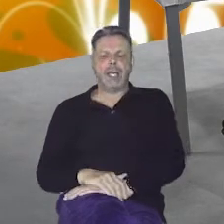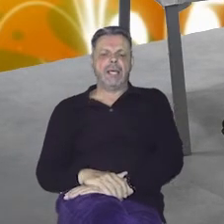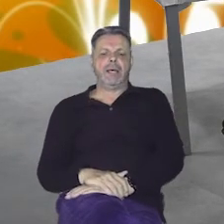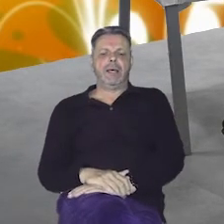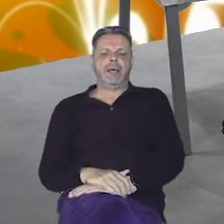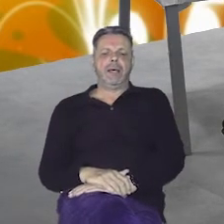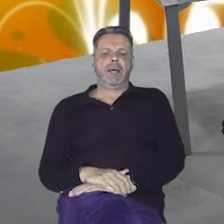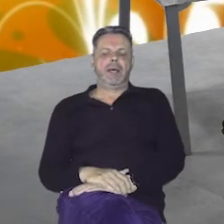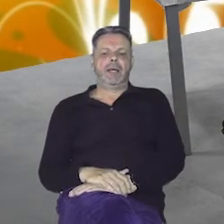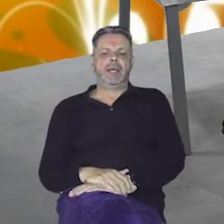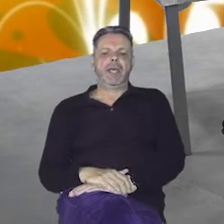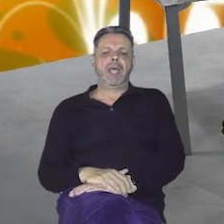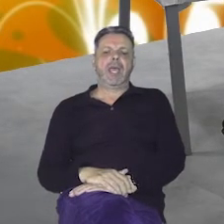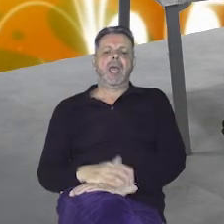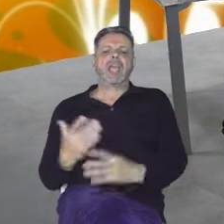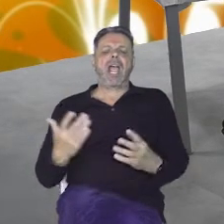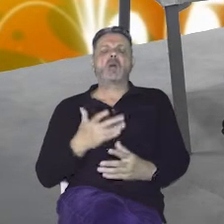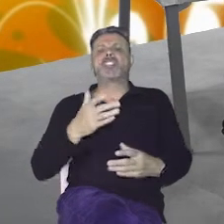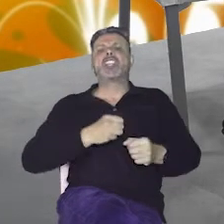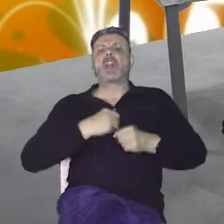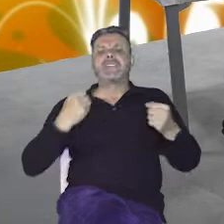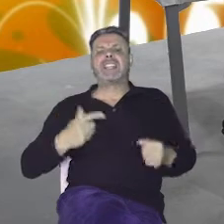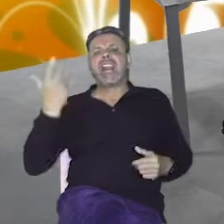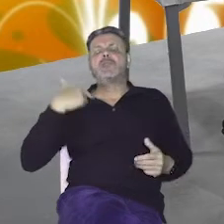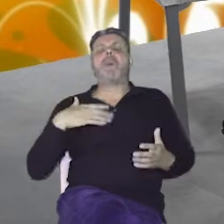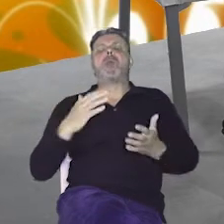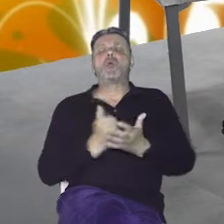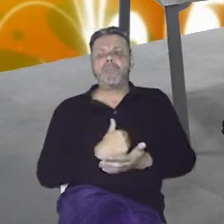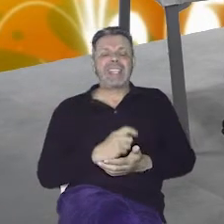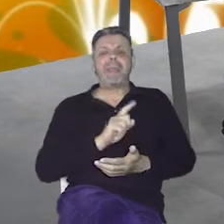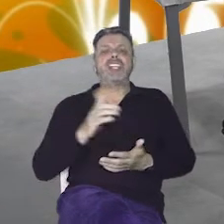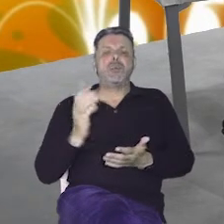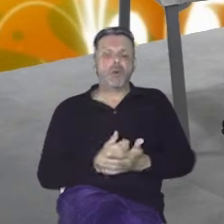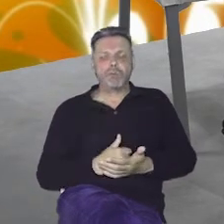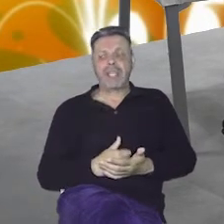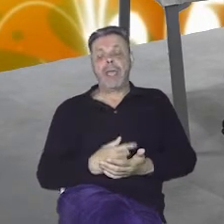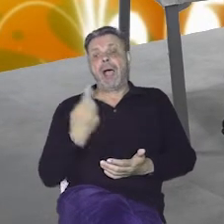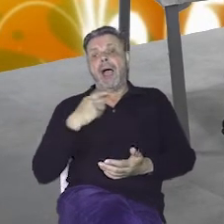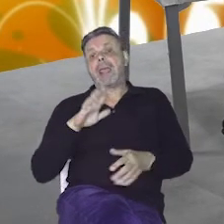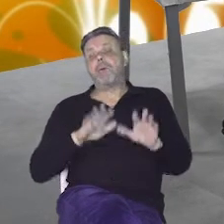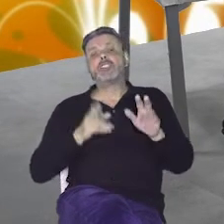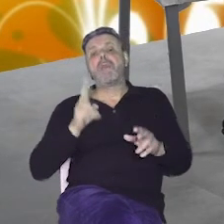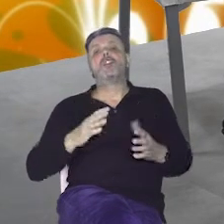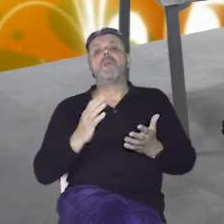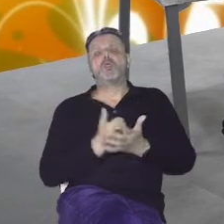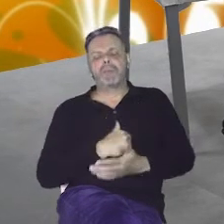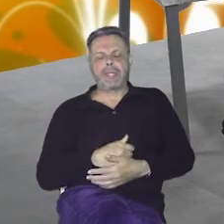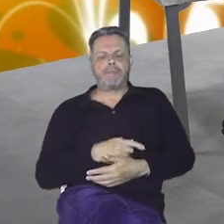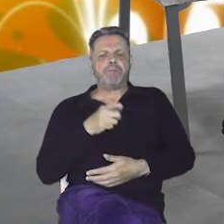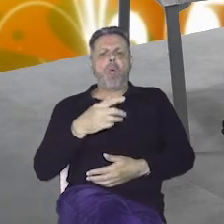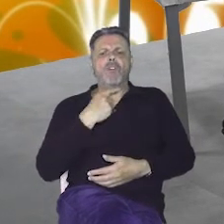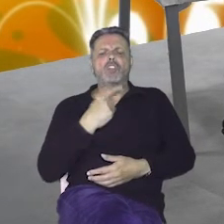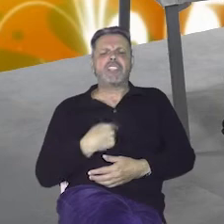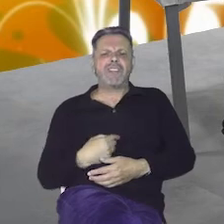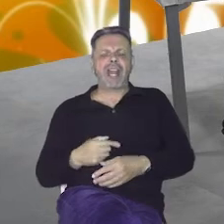sad, kako će se to sve razviti i gdje ćemo uspjeti, nećemo li uspjeti, ali možda ustrajnošću možemo uspjeti. I ovo što ste vi kazali,